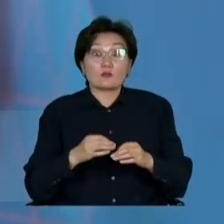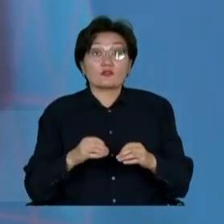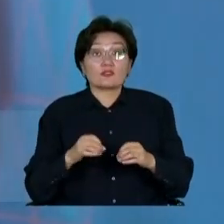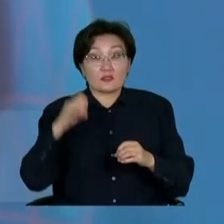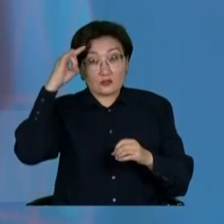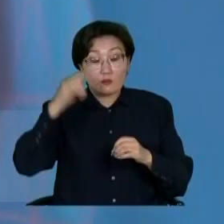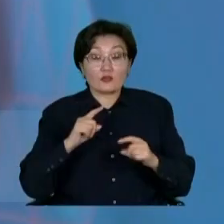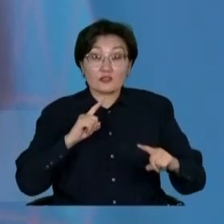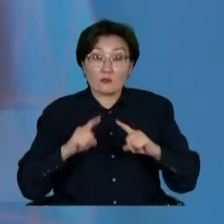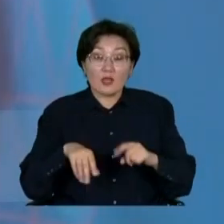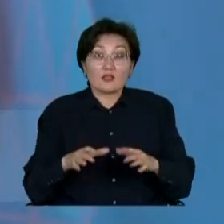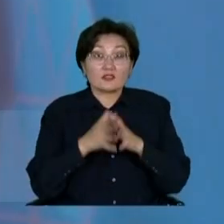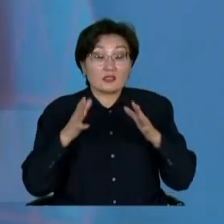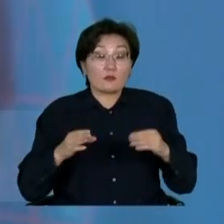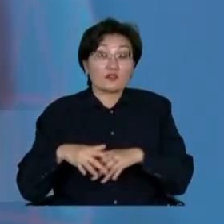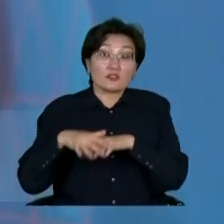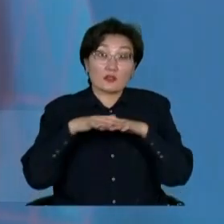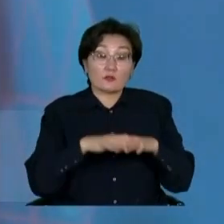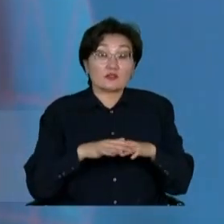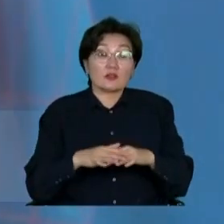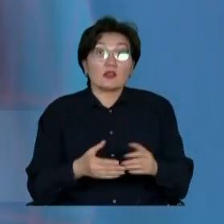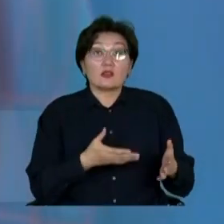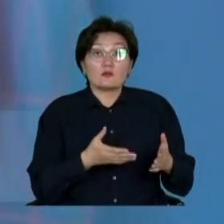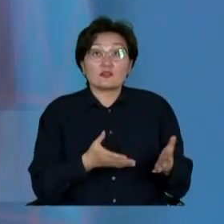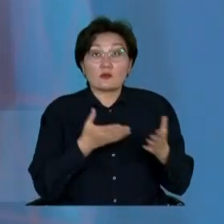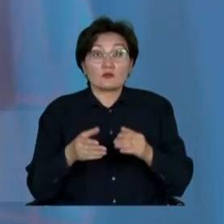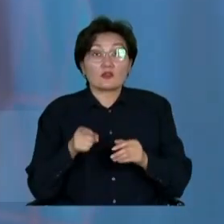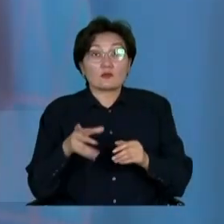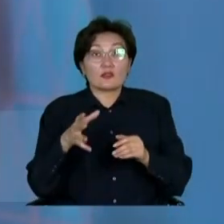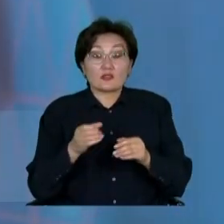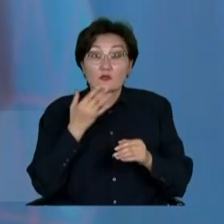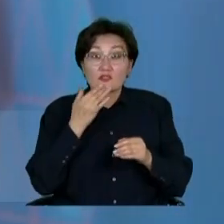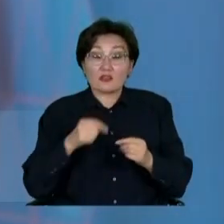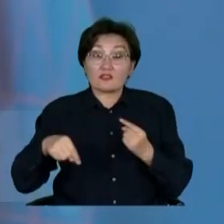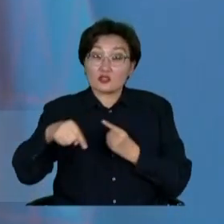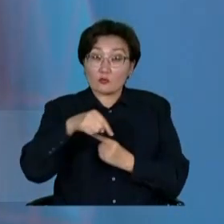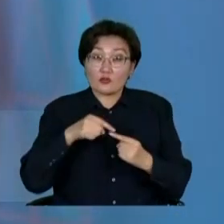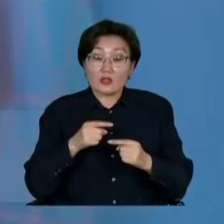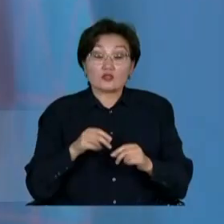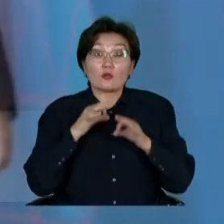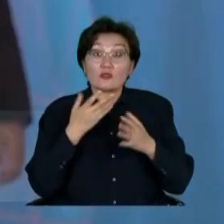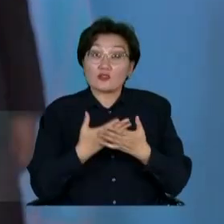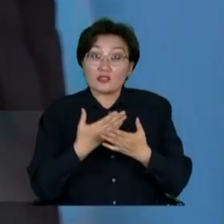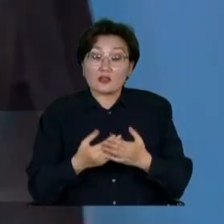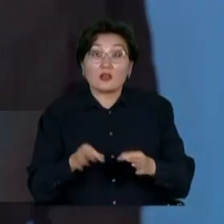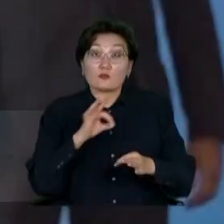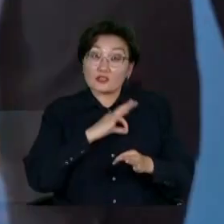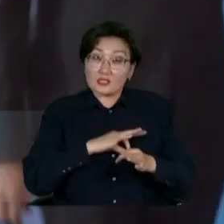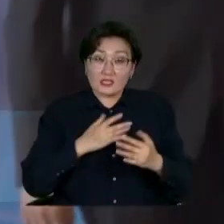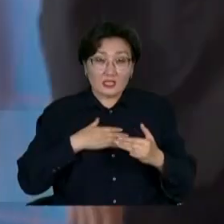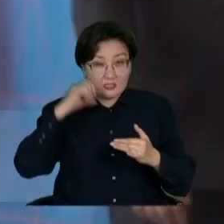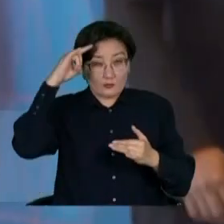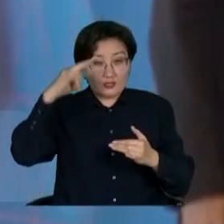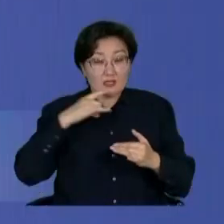казахстанский круглый стол по глобальным инвестициям привлек свыше 1500 зарубежных инвесторов, что подчеркивает привлекательность нашей